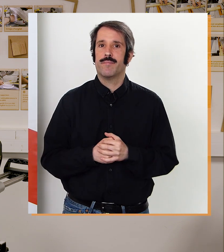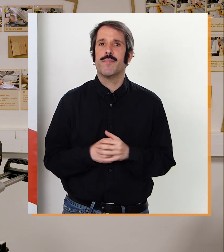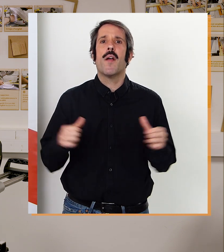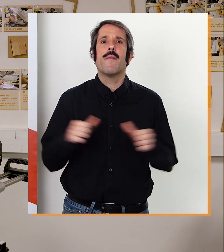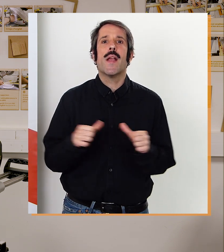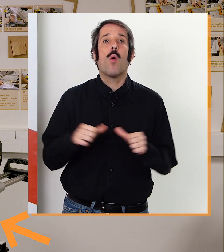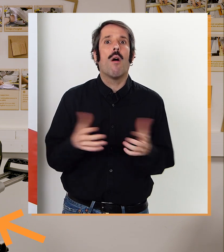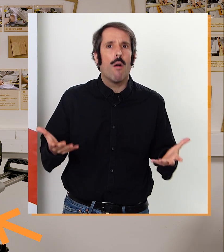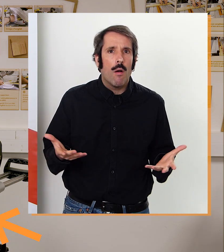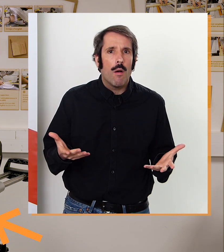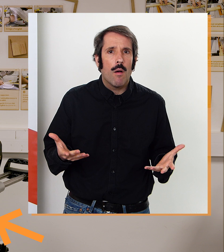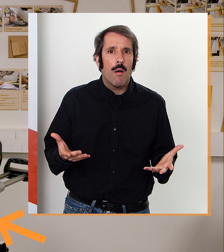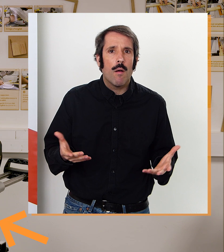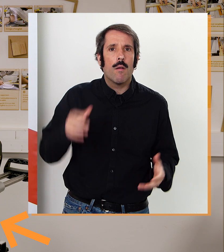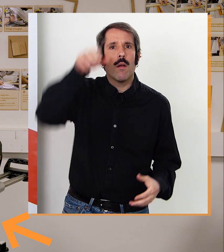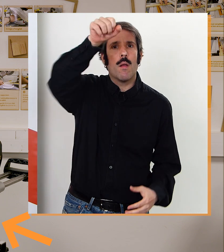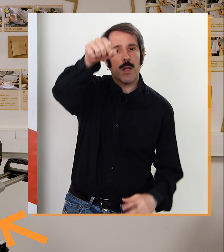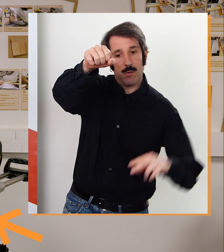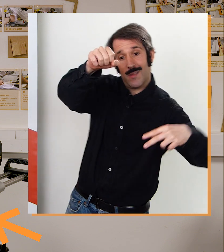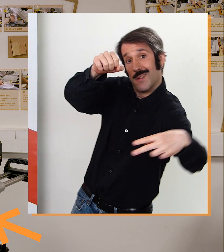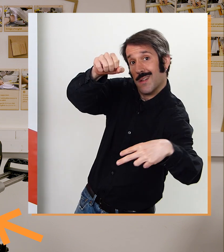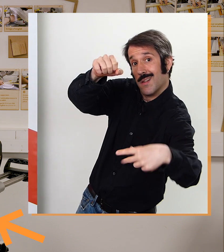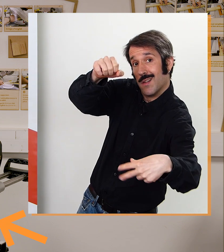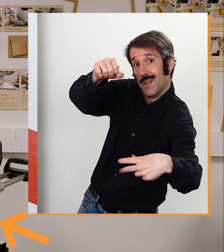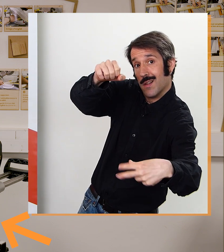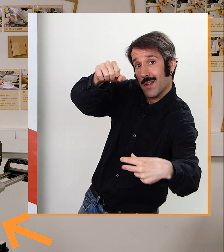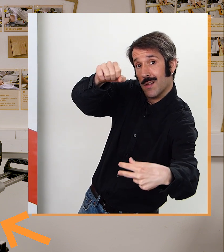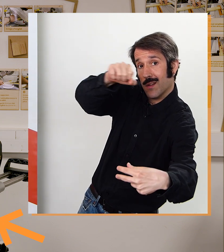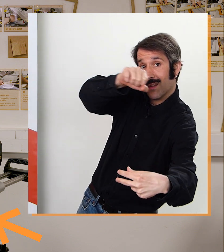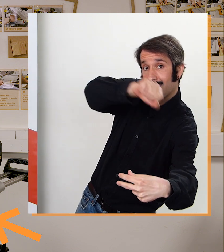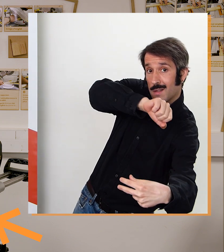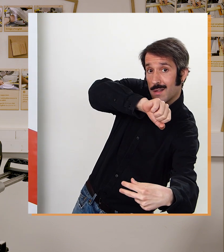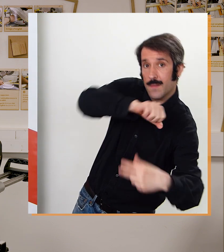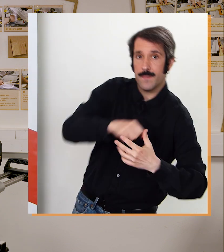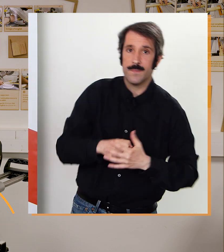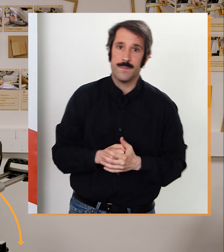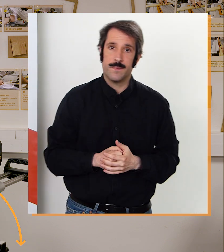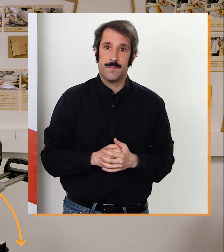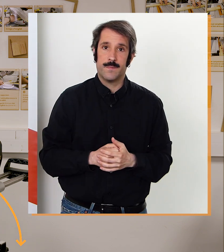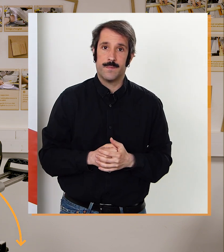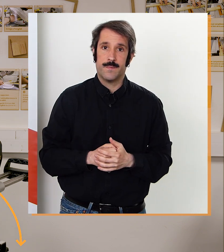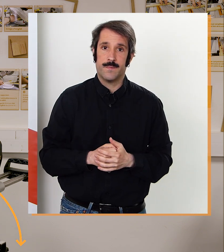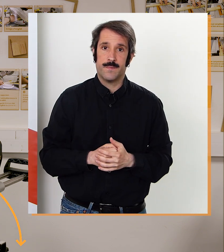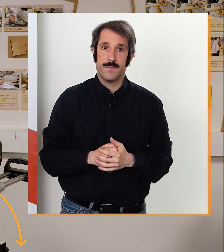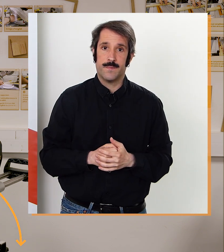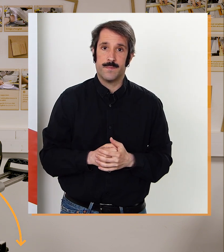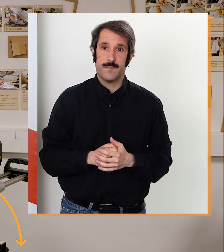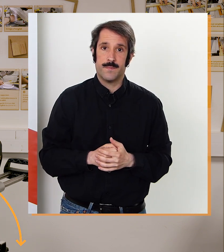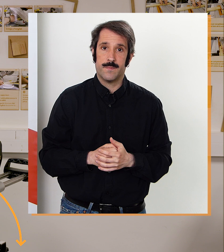il s'agira de manipuler la molette qu'il y a à l'arrière de la machine comme ceci, la